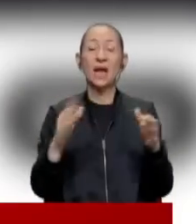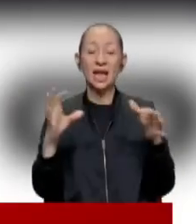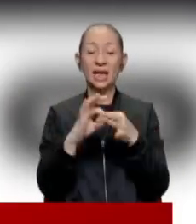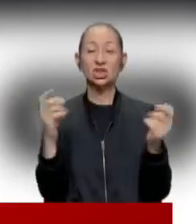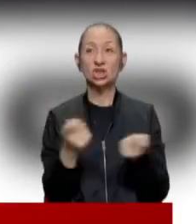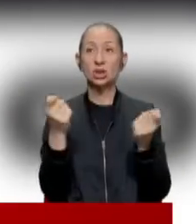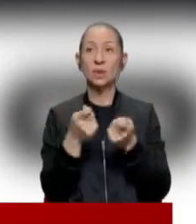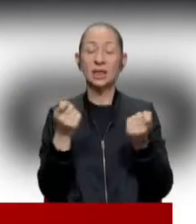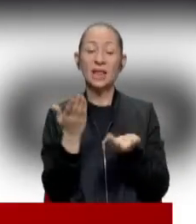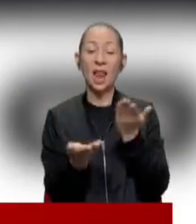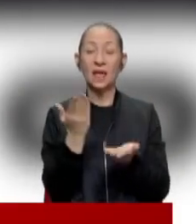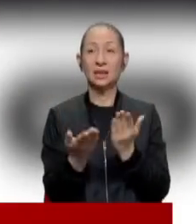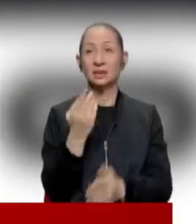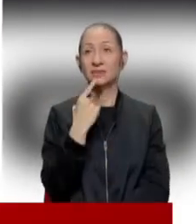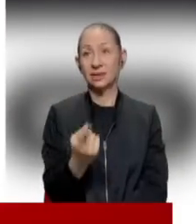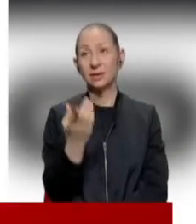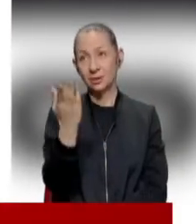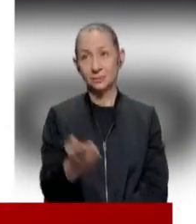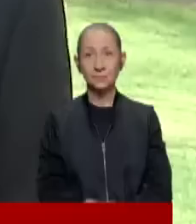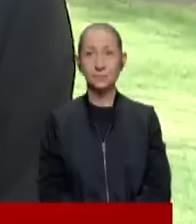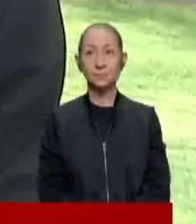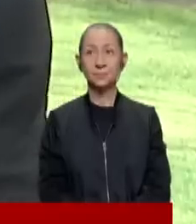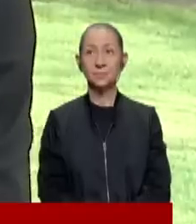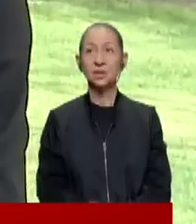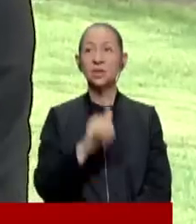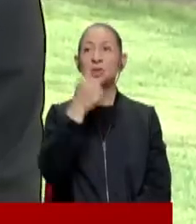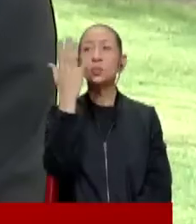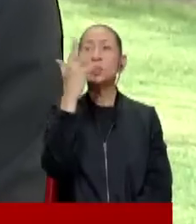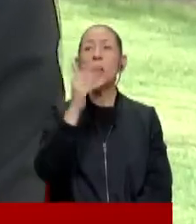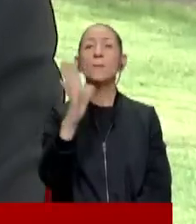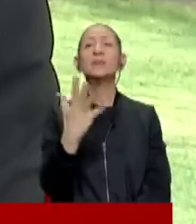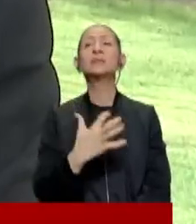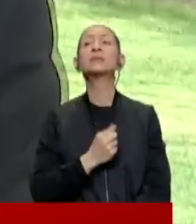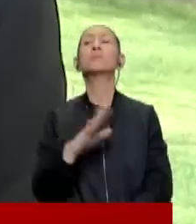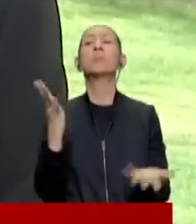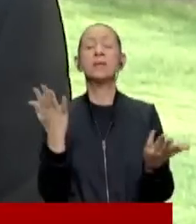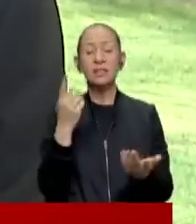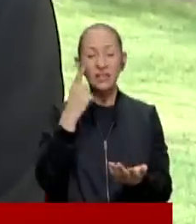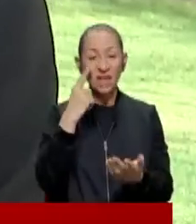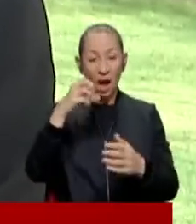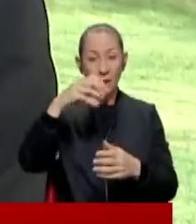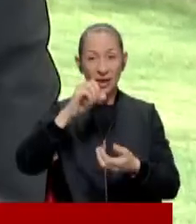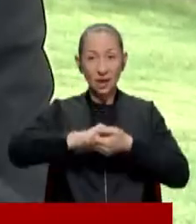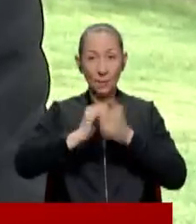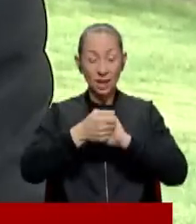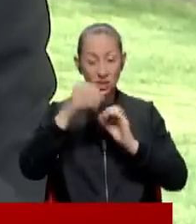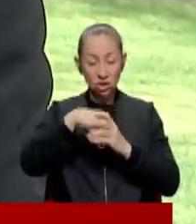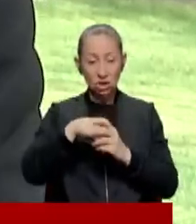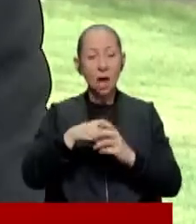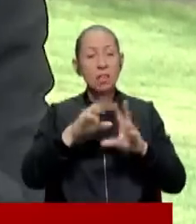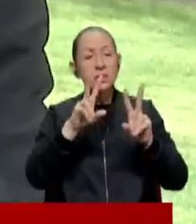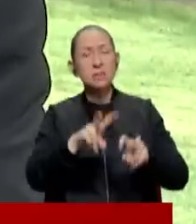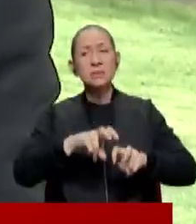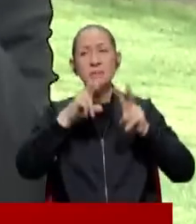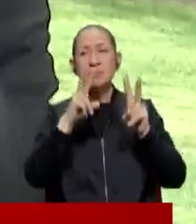ilişkin çalışmalarımızı değerlendirdik açıklamasıyla paylaştı Hiç utanmadan sıkılmadan devletin AK Parti kampanyası için etinden